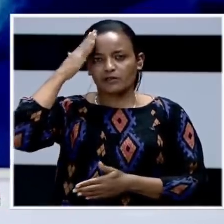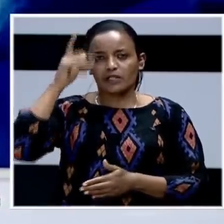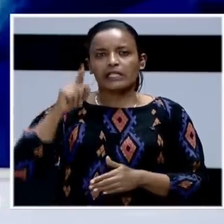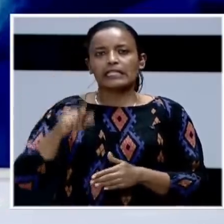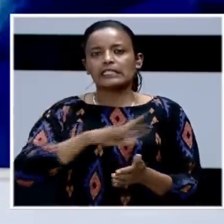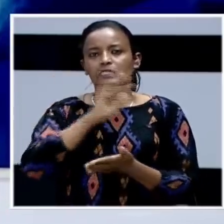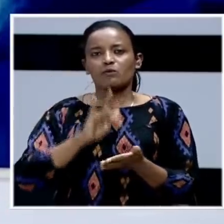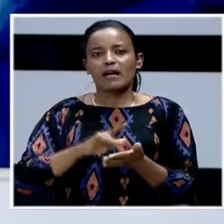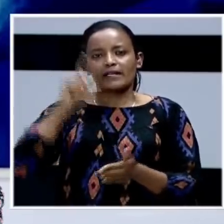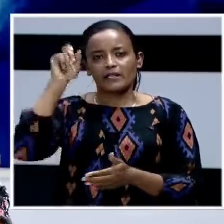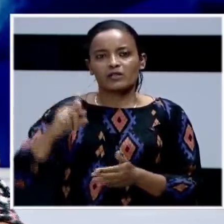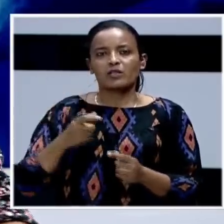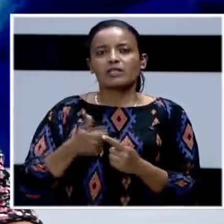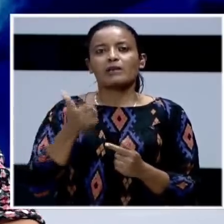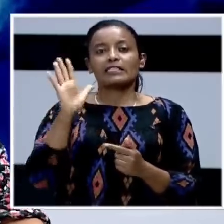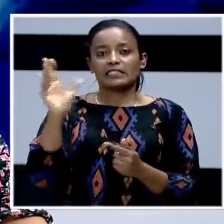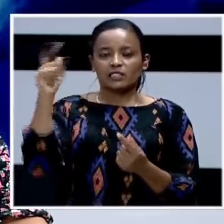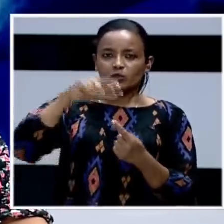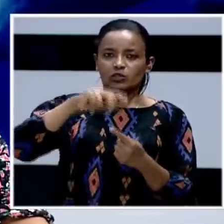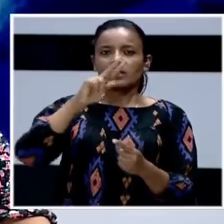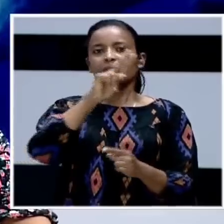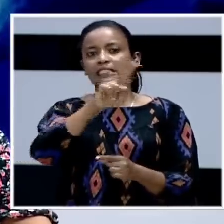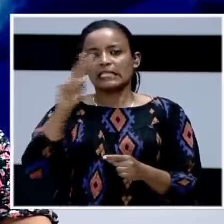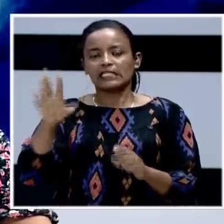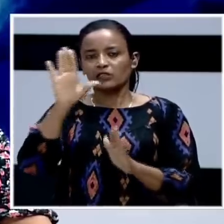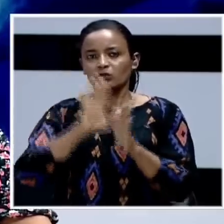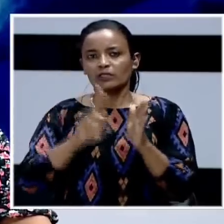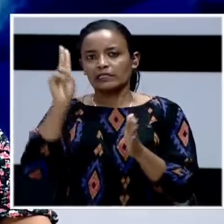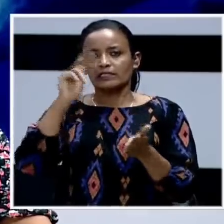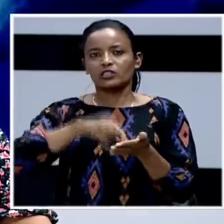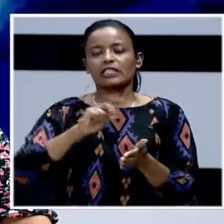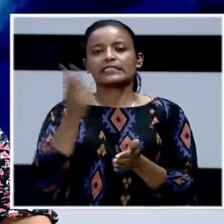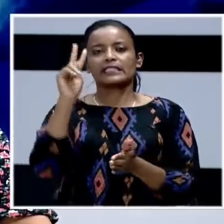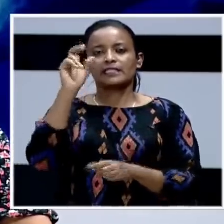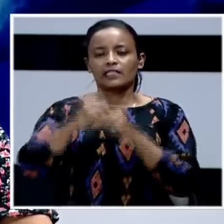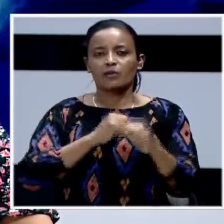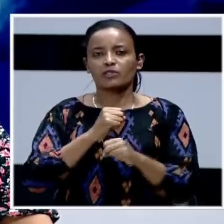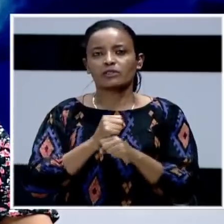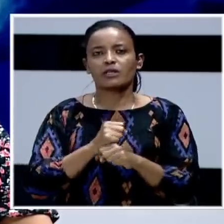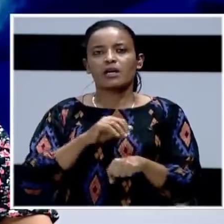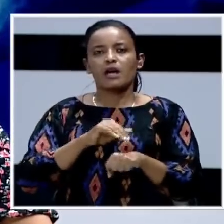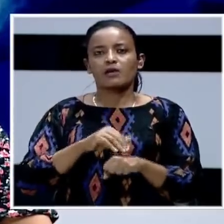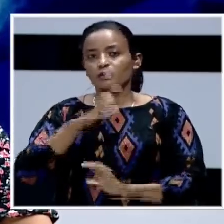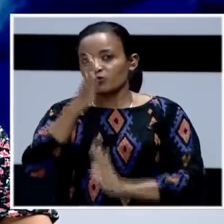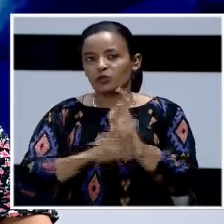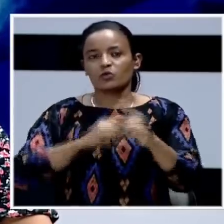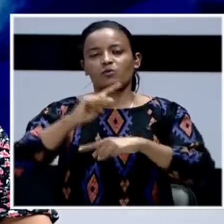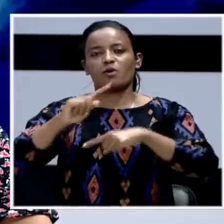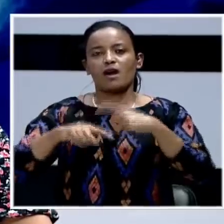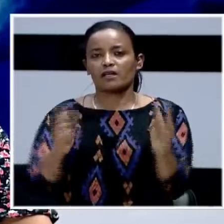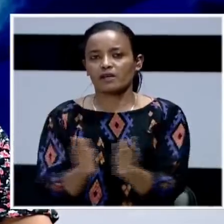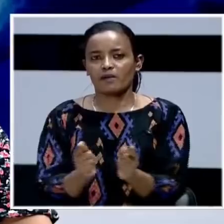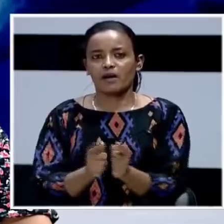እቲ ማእኸላይ ኮሚቴ ካብ 15 ክሳብ 22 ጉንበት 2012 ዓ.ም ኣብ ዘካይዶ ኣኼባ